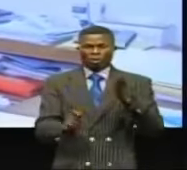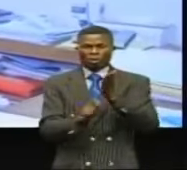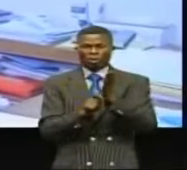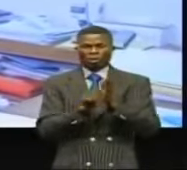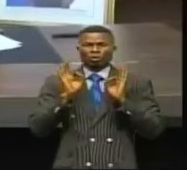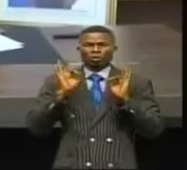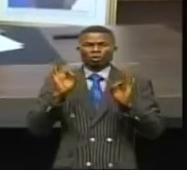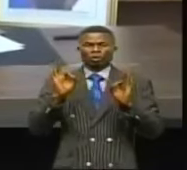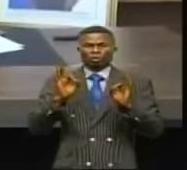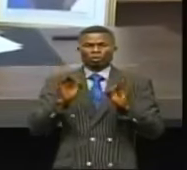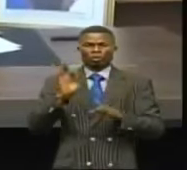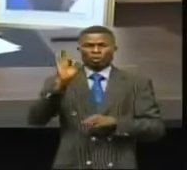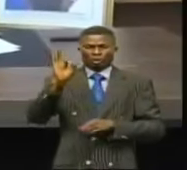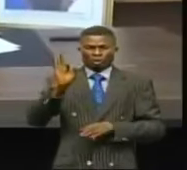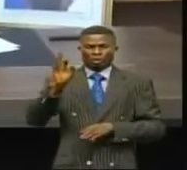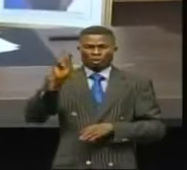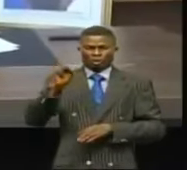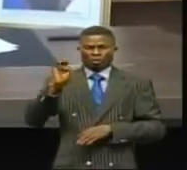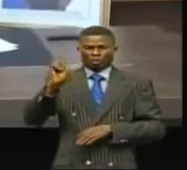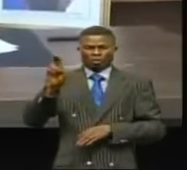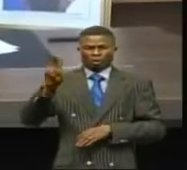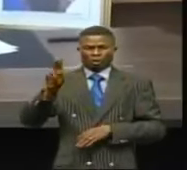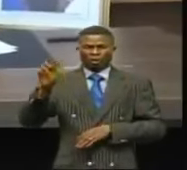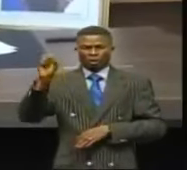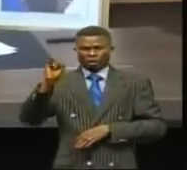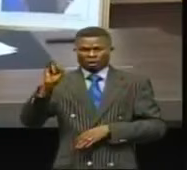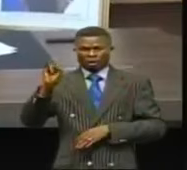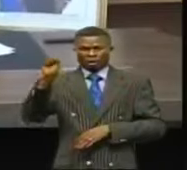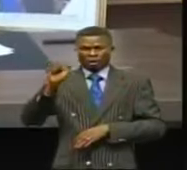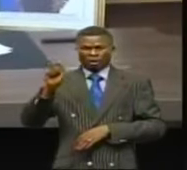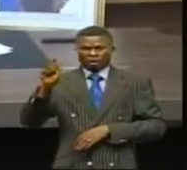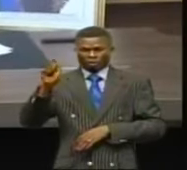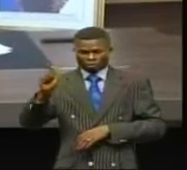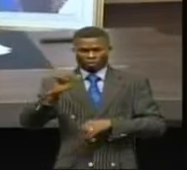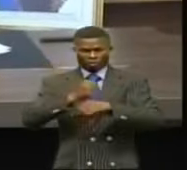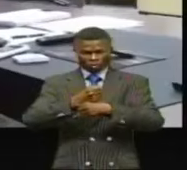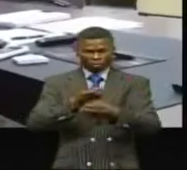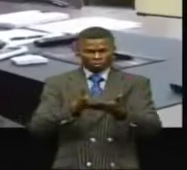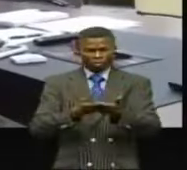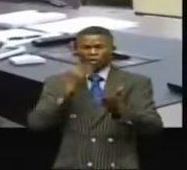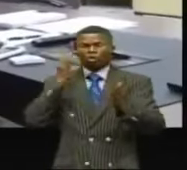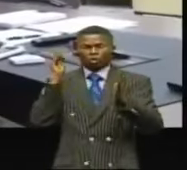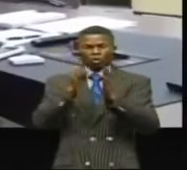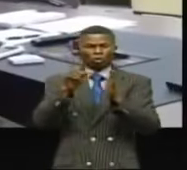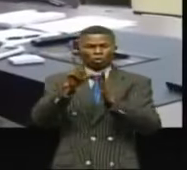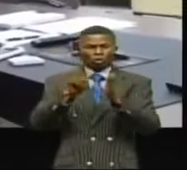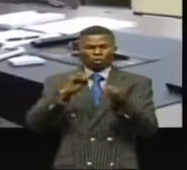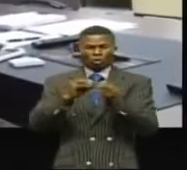technologique FNRSIT. En effet, déjà institué par l'ordonnance-loi numéro